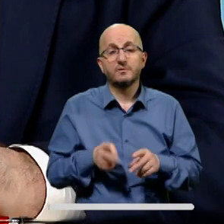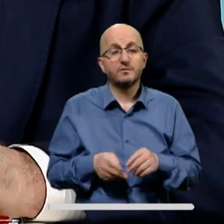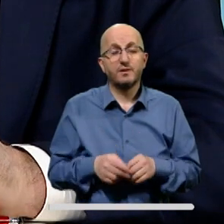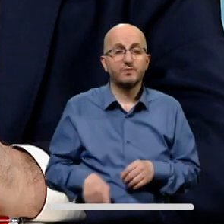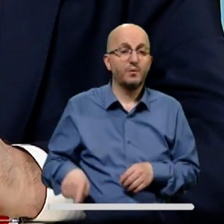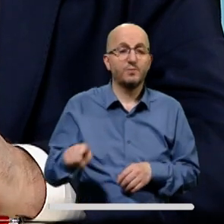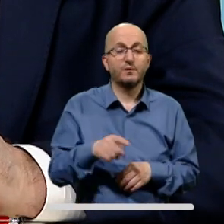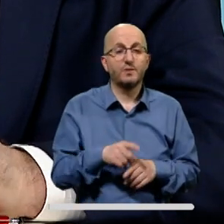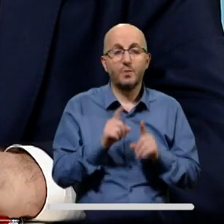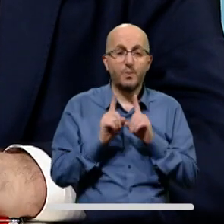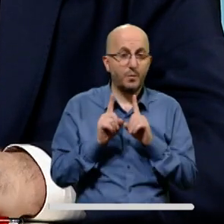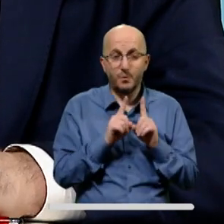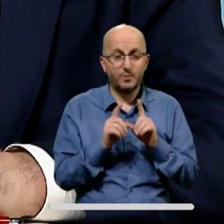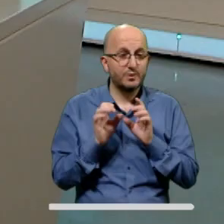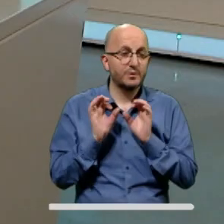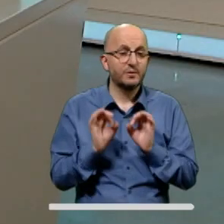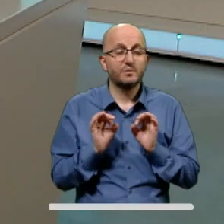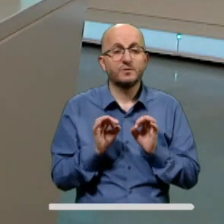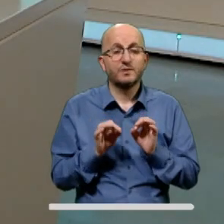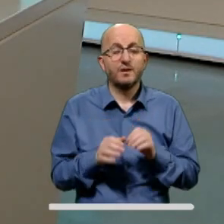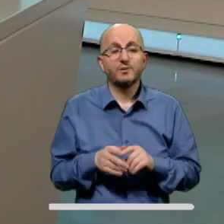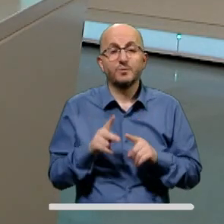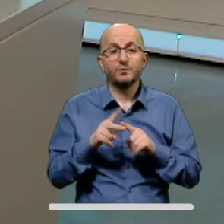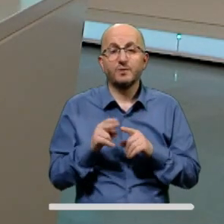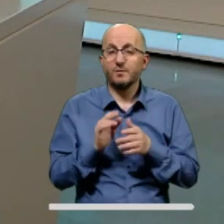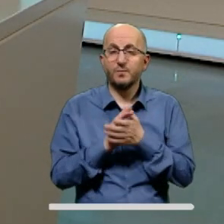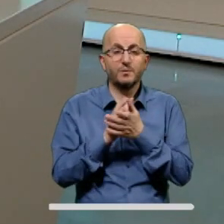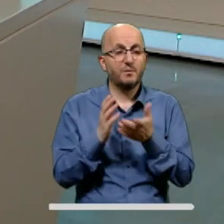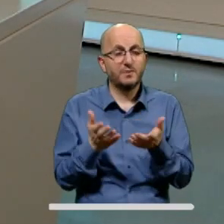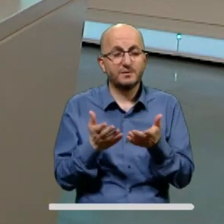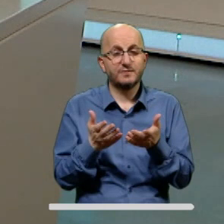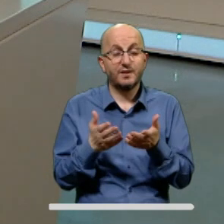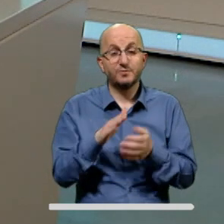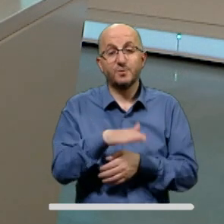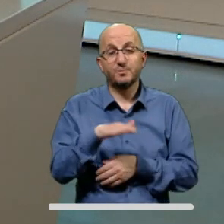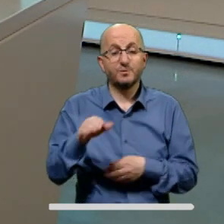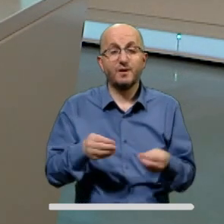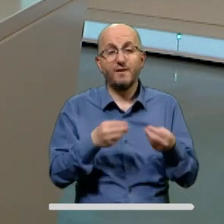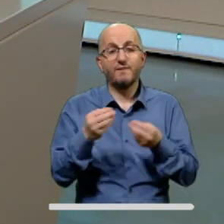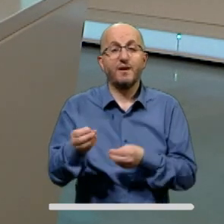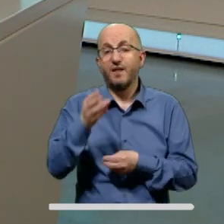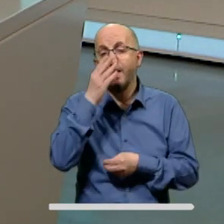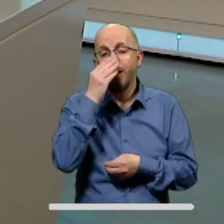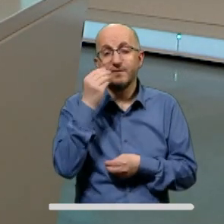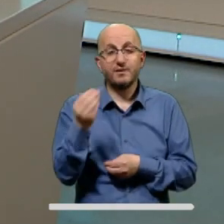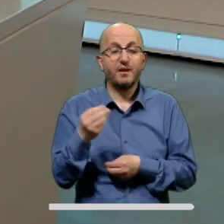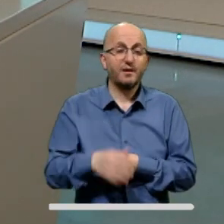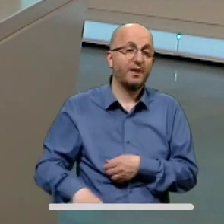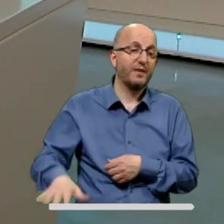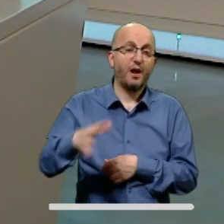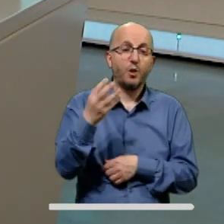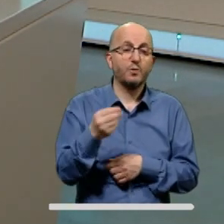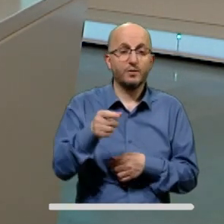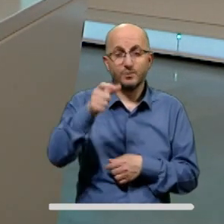onların yaş gününde vesaire bu tür durumlarda çocuklara verilen hediyeler genel olarak